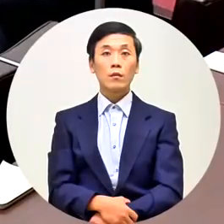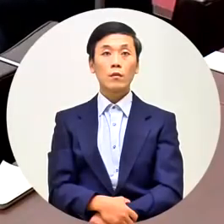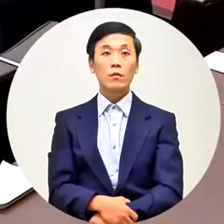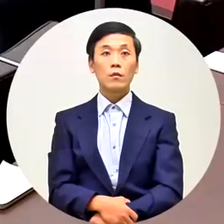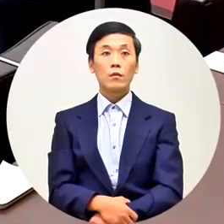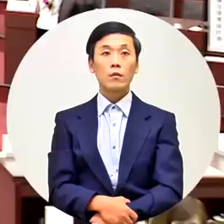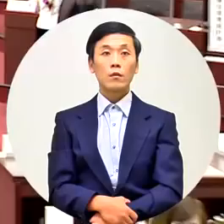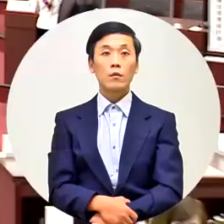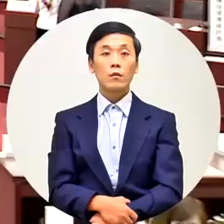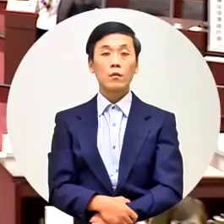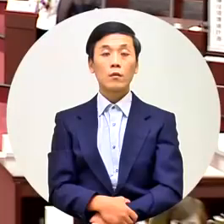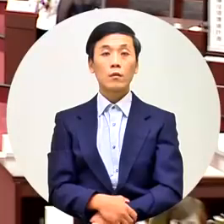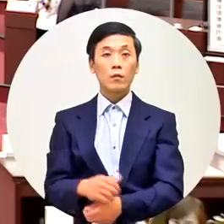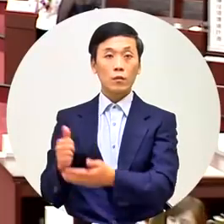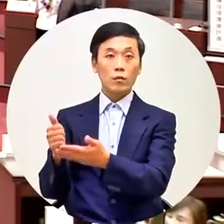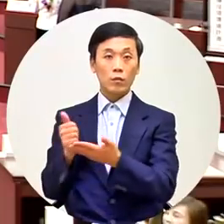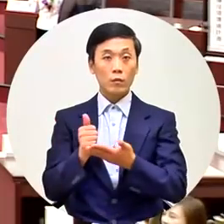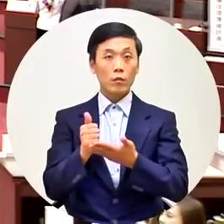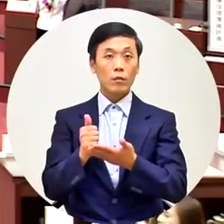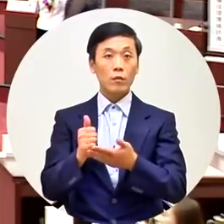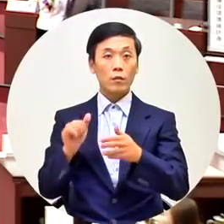请陈美雅议员领取选票。